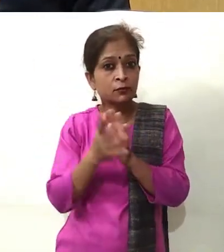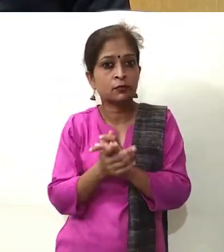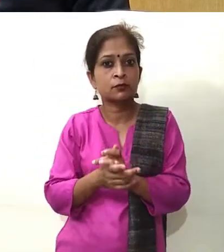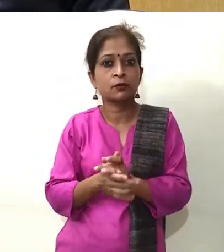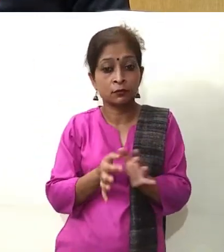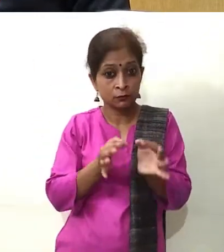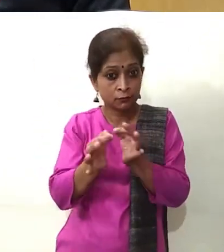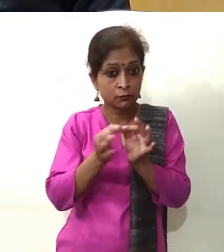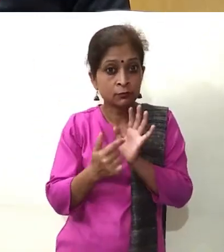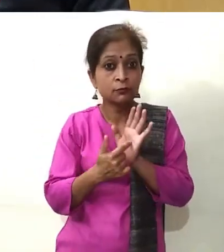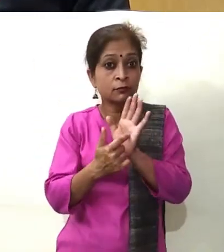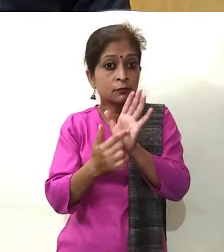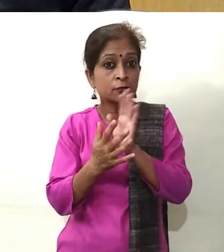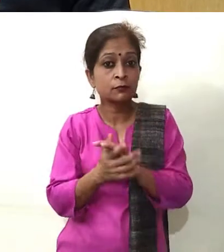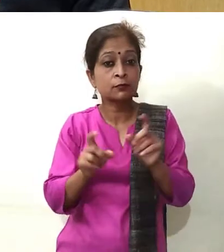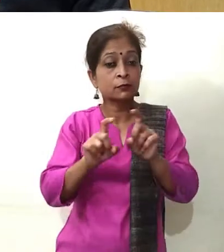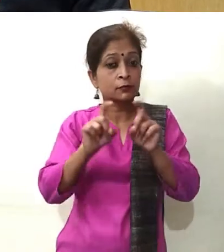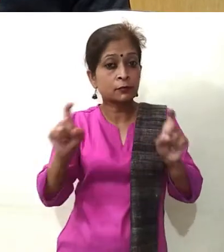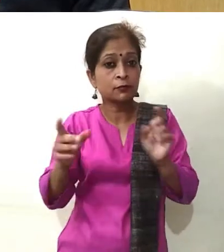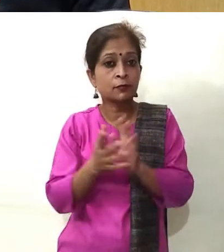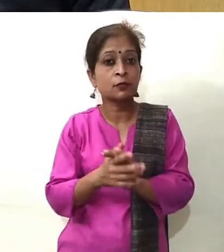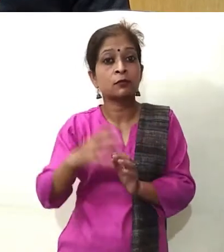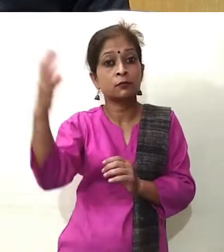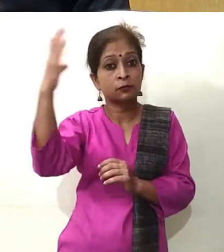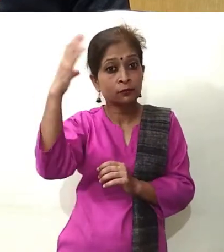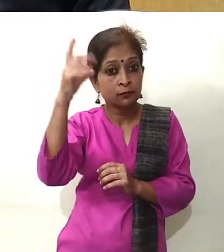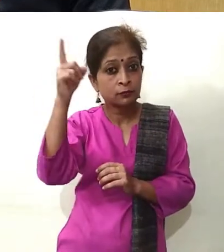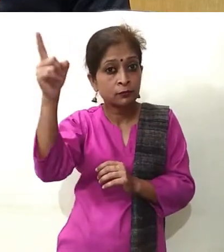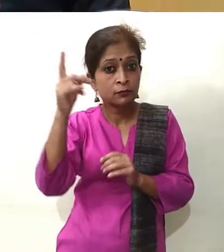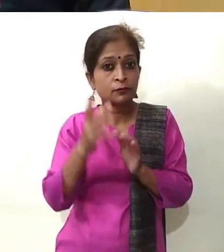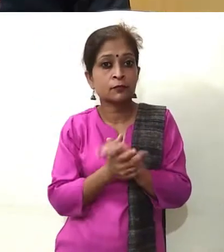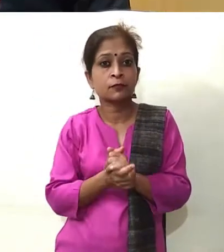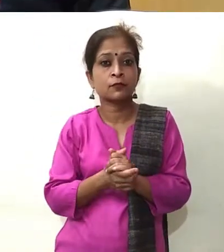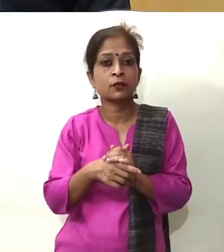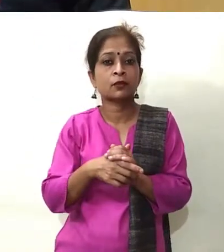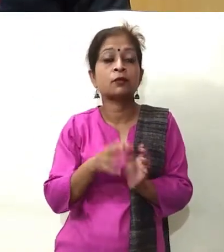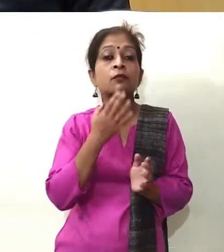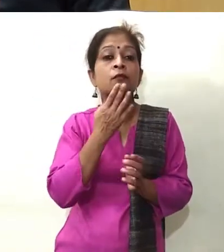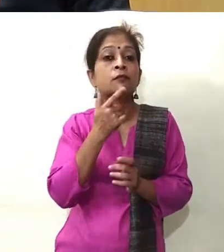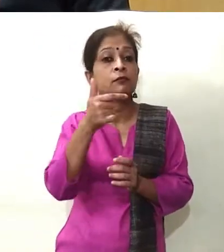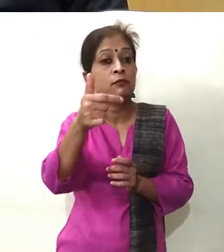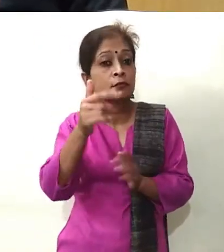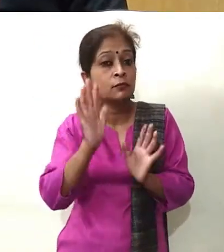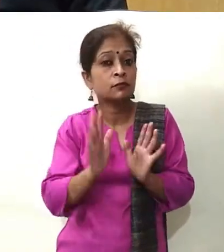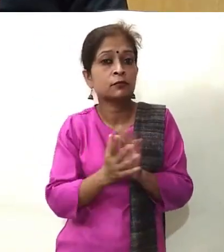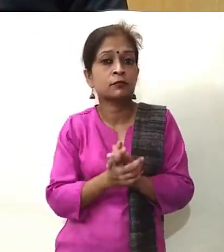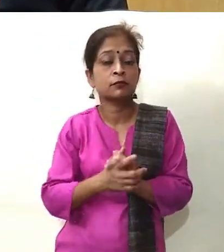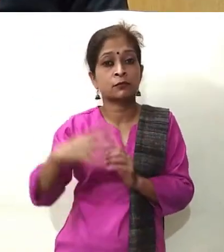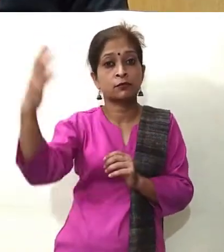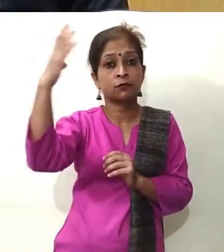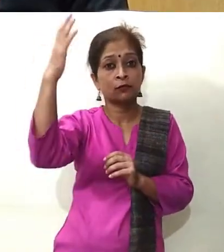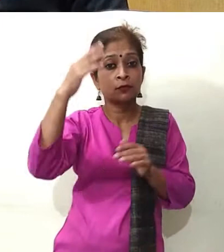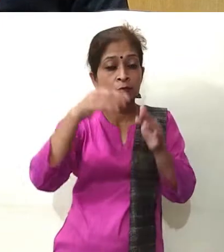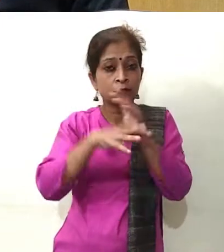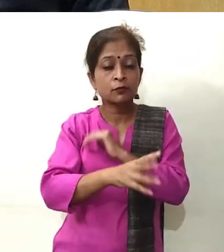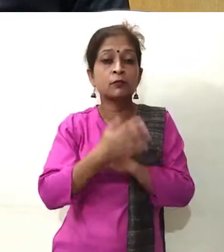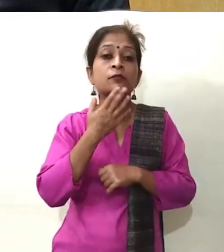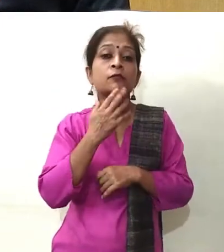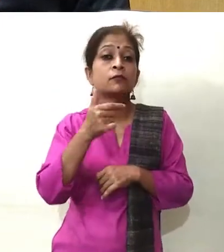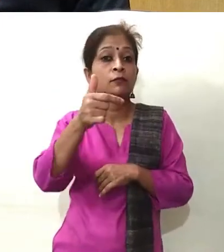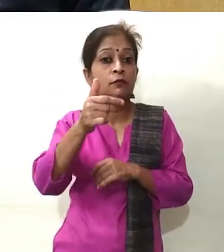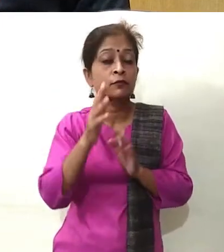ये साफ बताता है कि हमें ये पता था कि सूर्य के 7 रंग होते हैं, कि सूर्य की किरण में 7 रंग होते